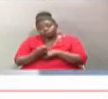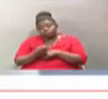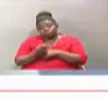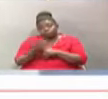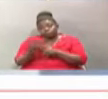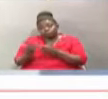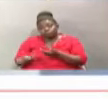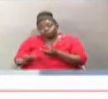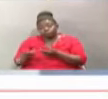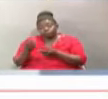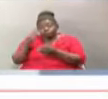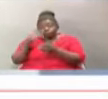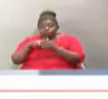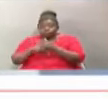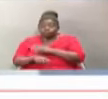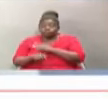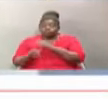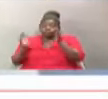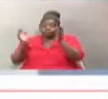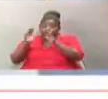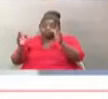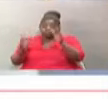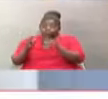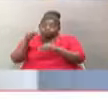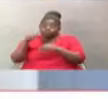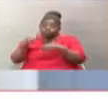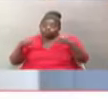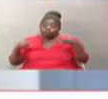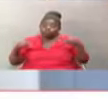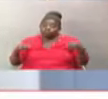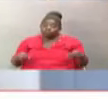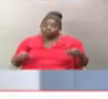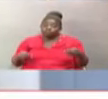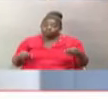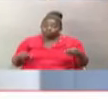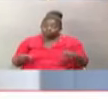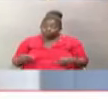Ngubutu kuwa tutaha mkujagu za Christmas. Oye role.